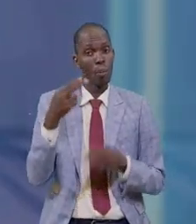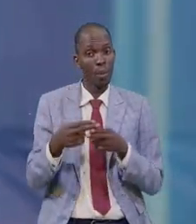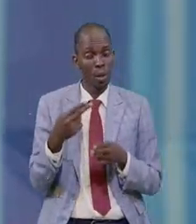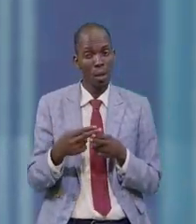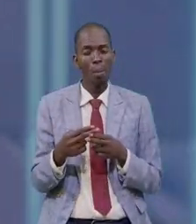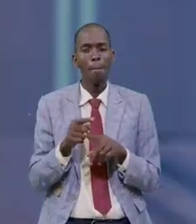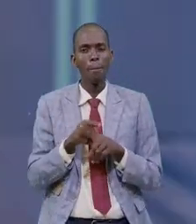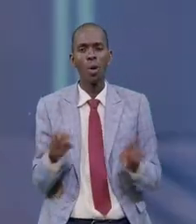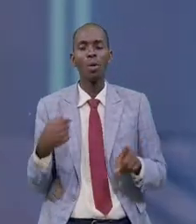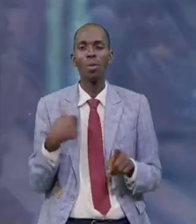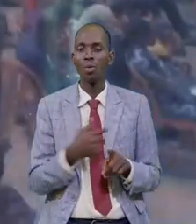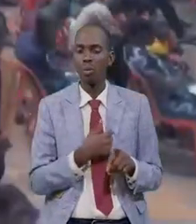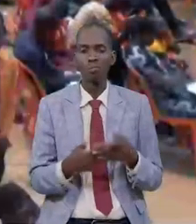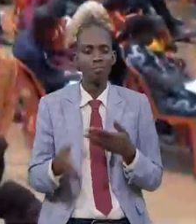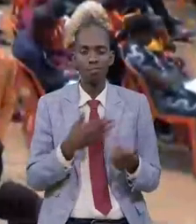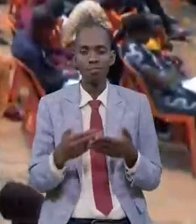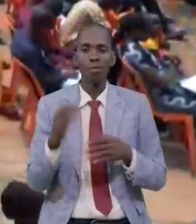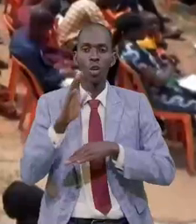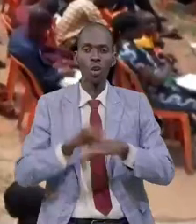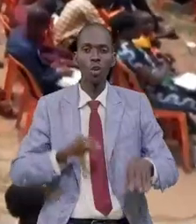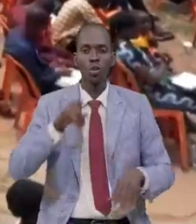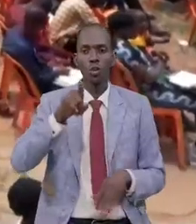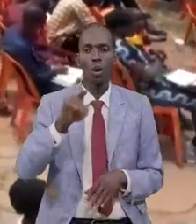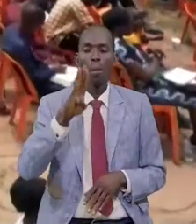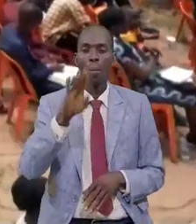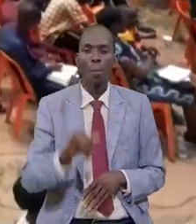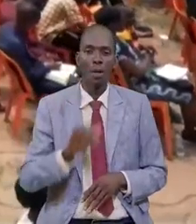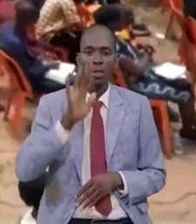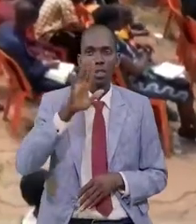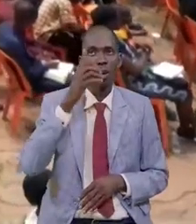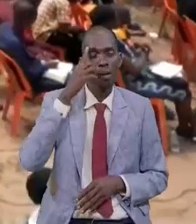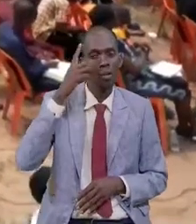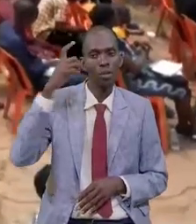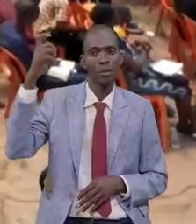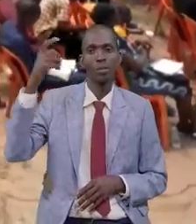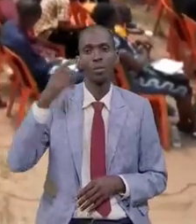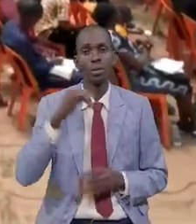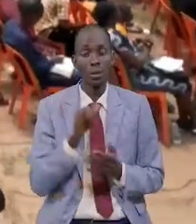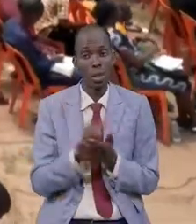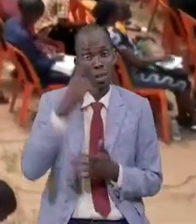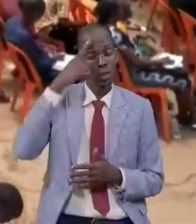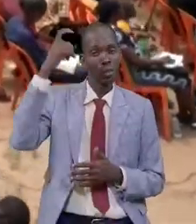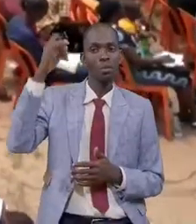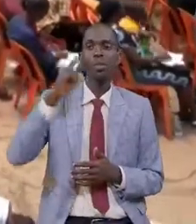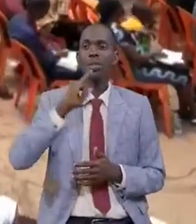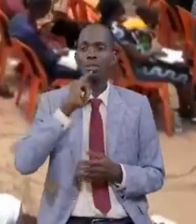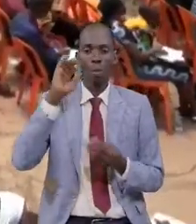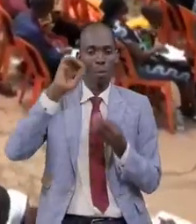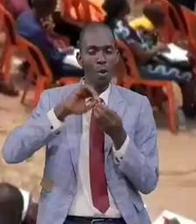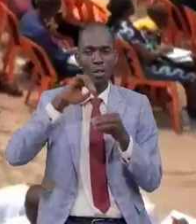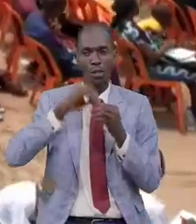par le rêve que tu portes ce rêve est devant tes yeux ce rêve